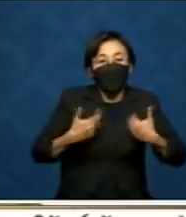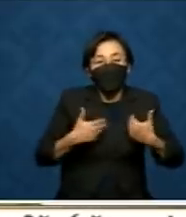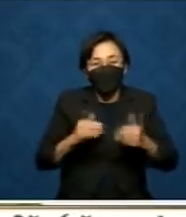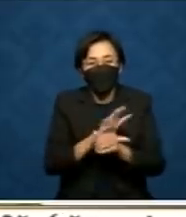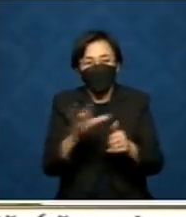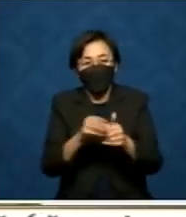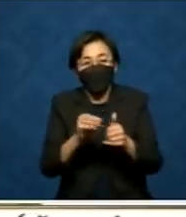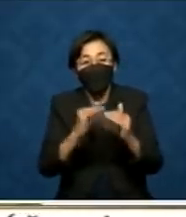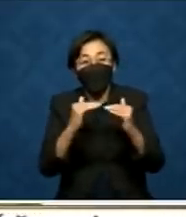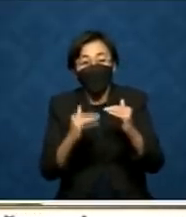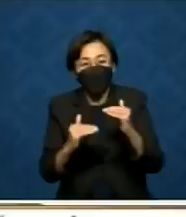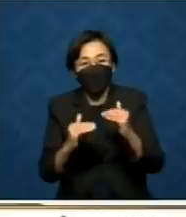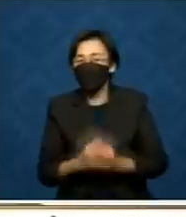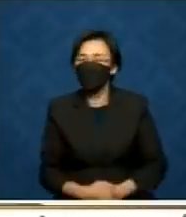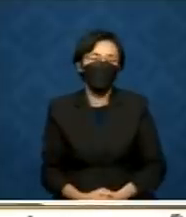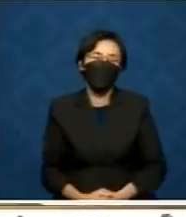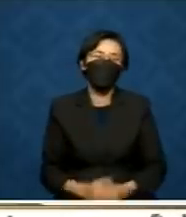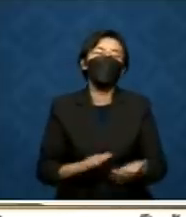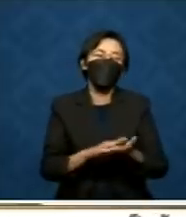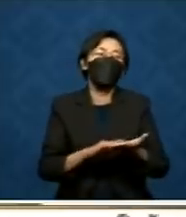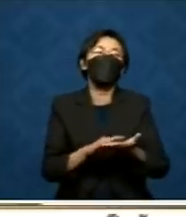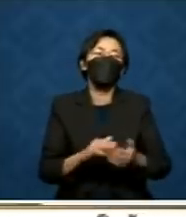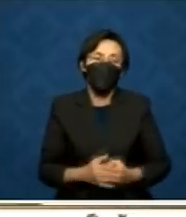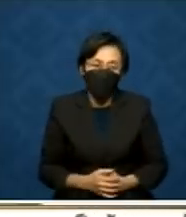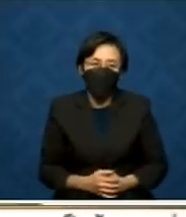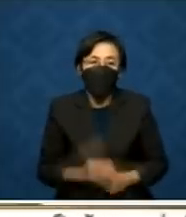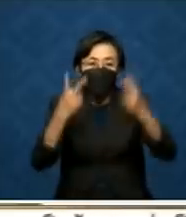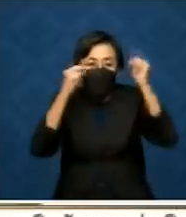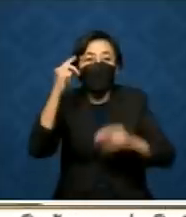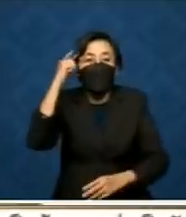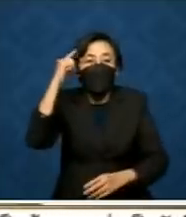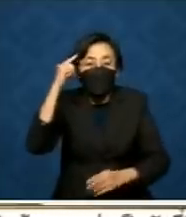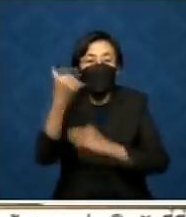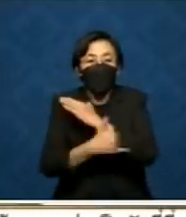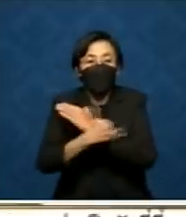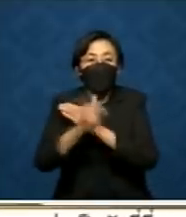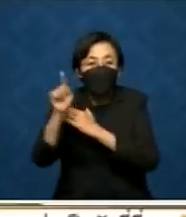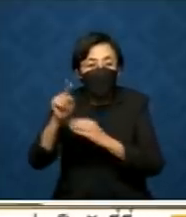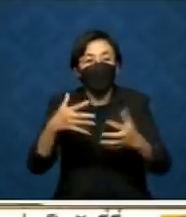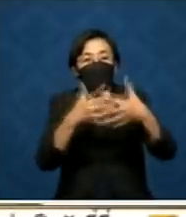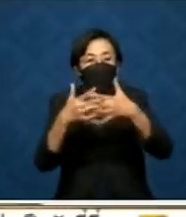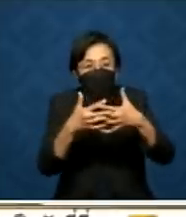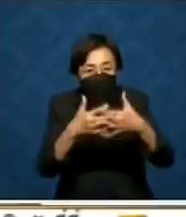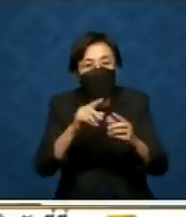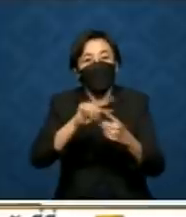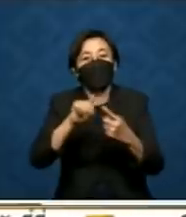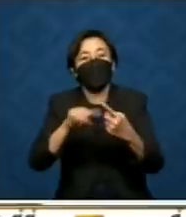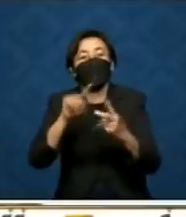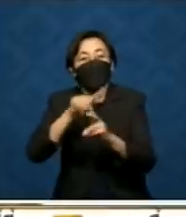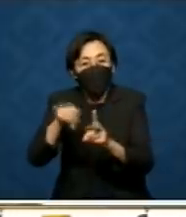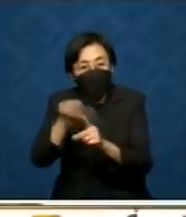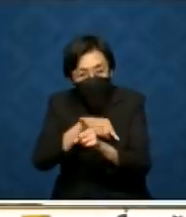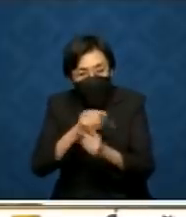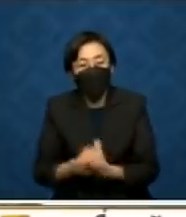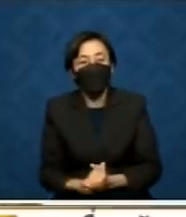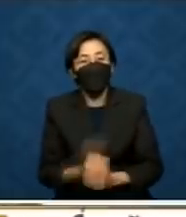ขอโทษทีที่รักท่านนายกรู้ไหมที่ต่างประเทศไปดูบทเรียนที่สารัชอังกฤษดูแลที่ต่างประเทศวันนี้ที่เขาสำเร็จแล้ว